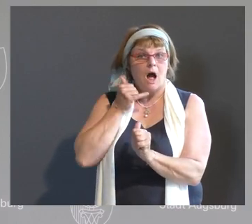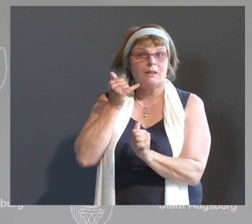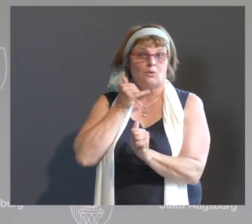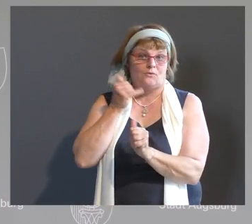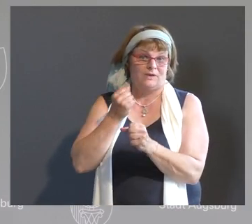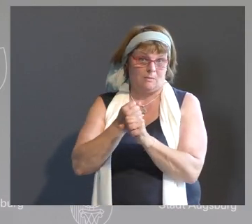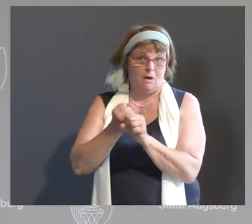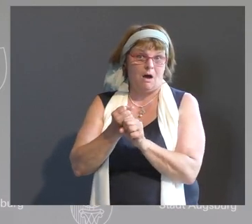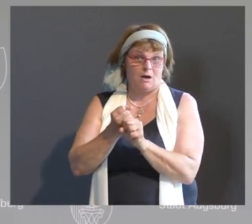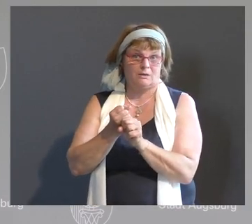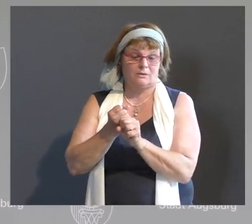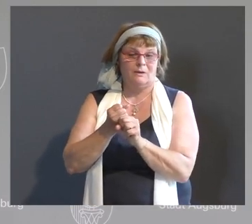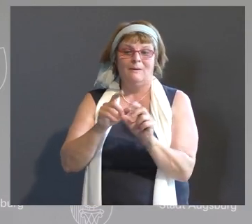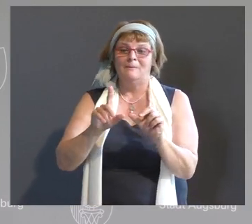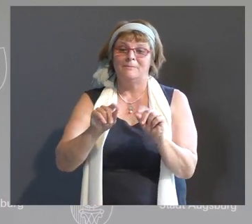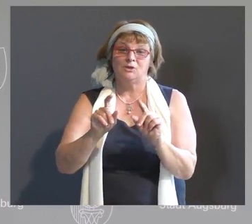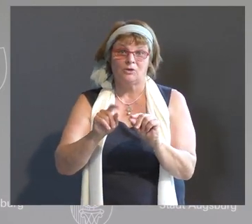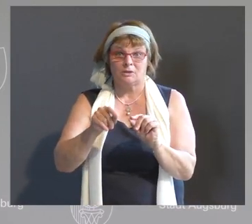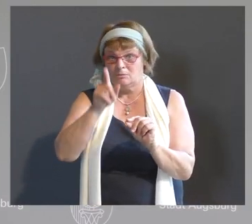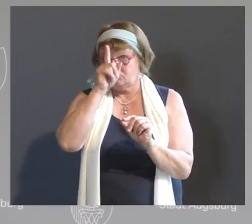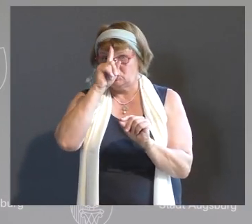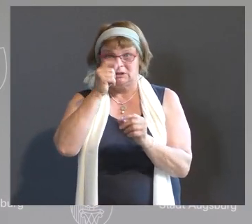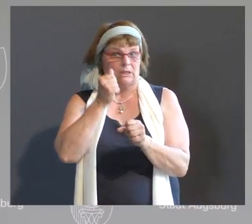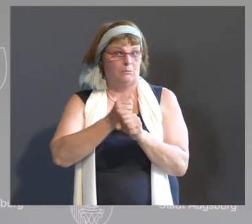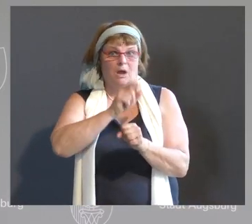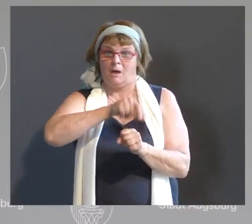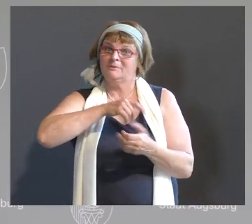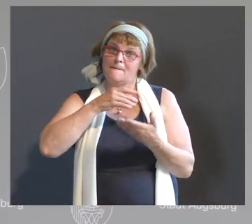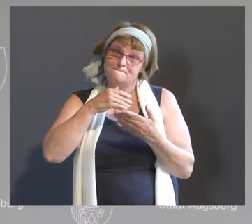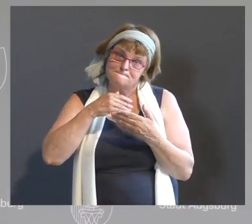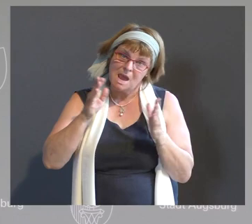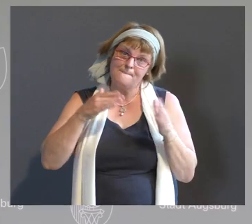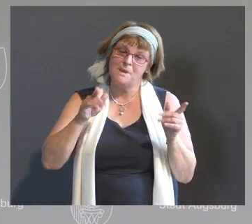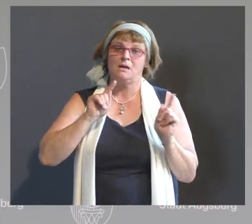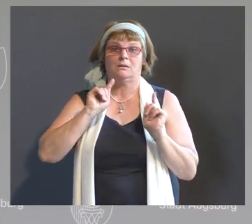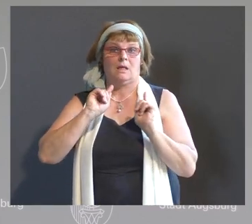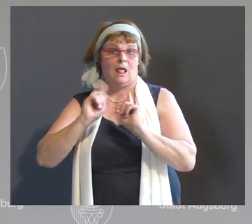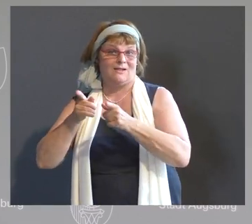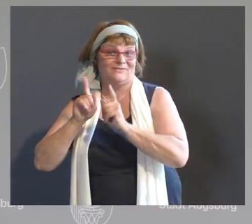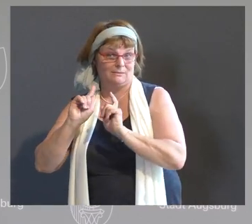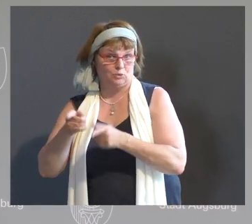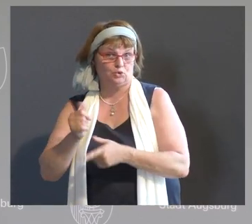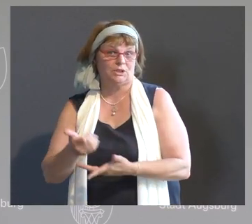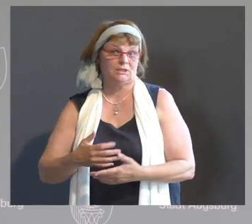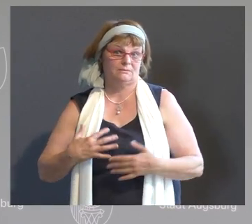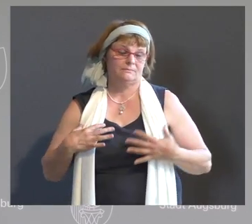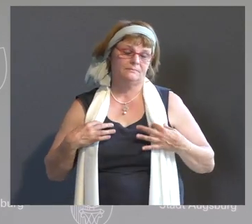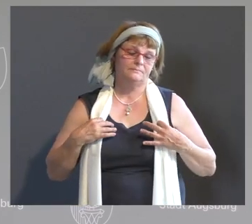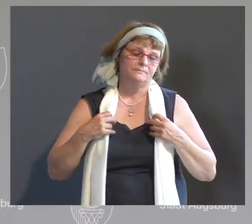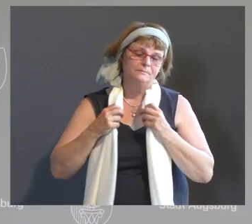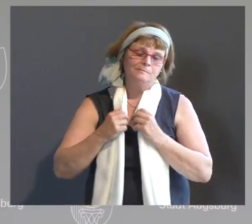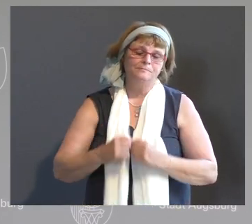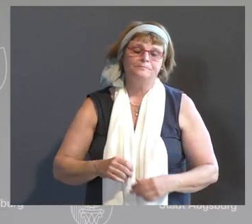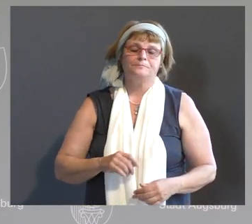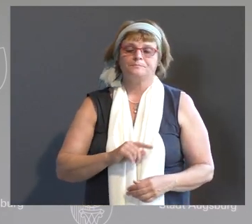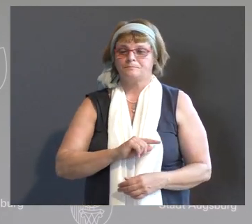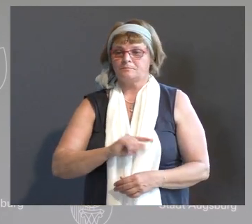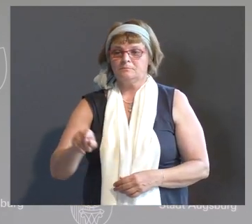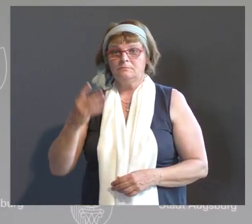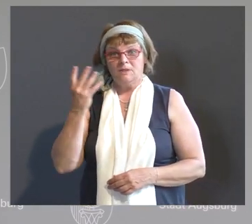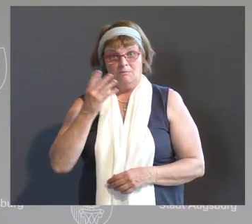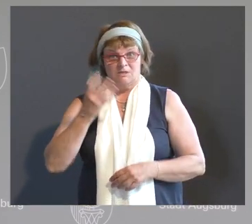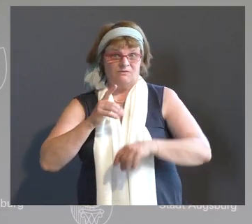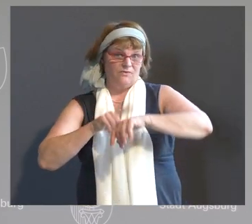Kräfte heranführen. Und dann geht der Teil natürlich wieder mit Beleidigungen in der Widerstandshandlung. Gegen 4 Uhr war die Lage